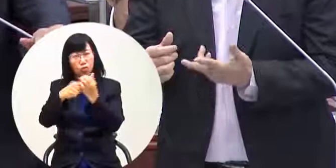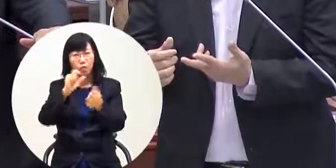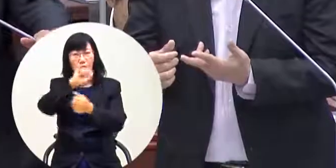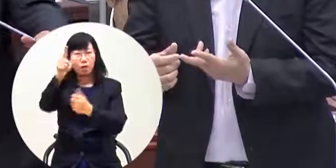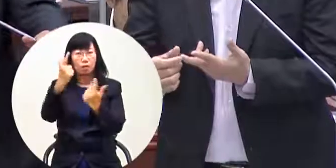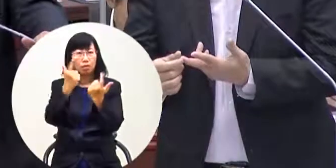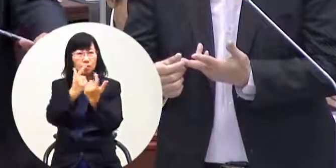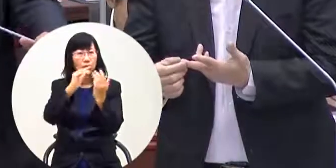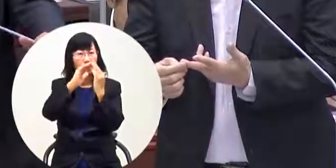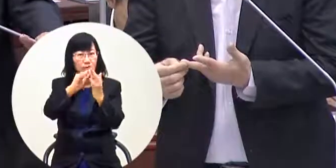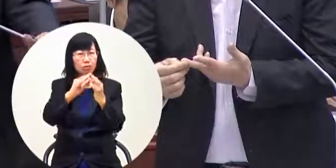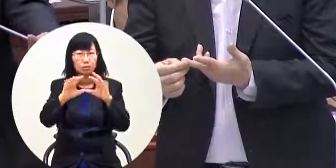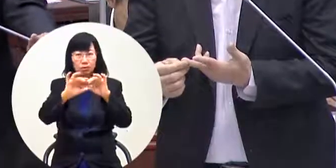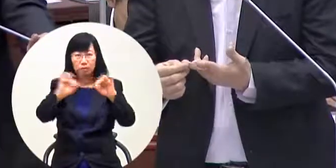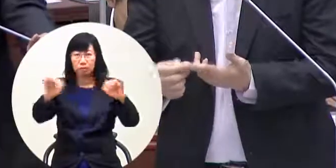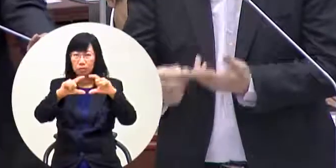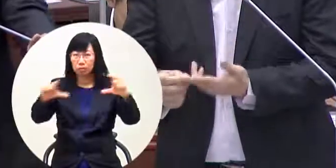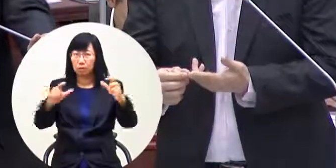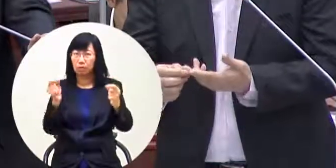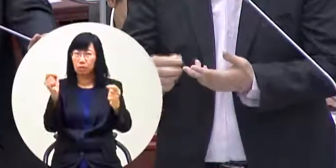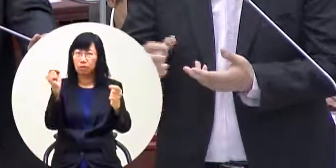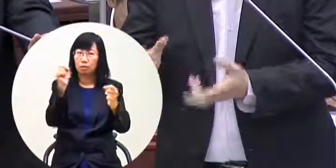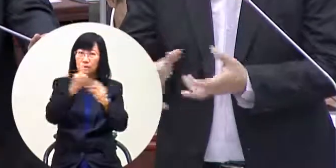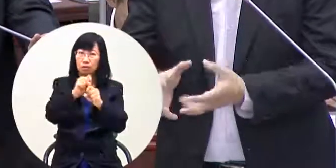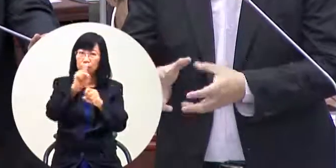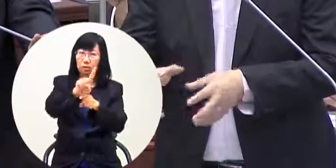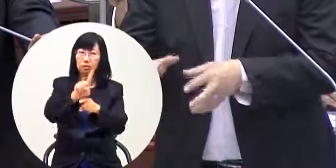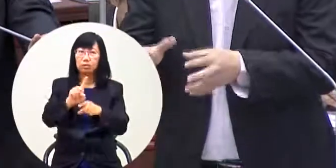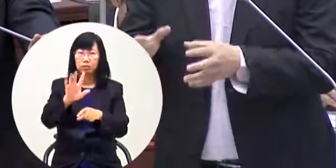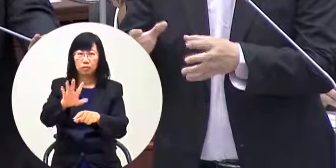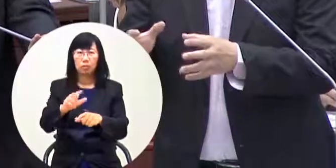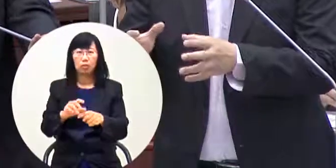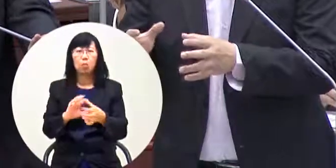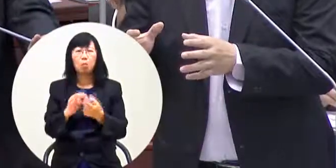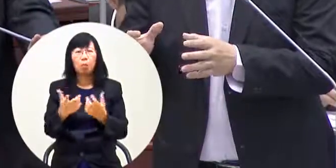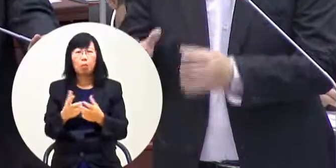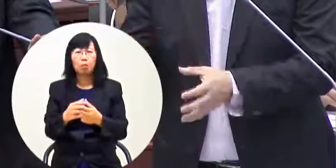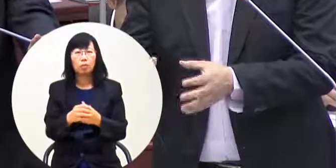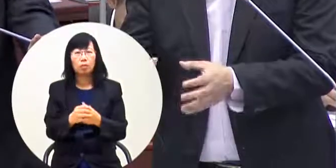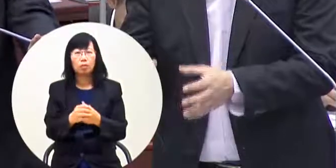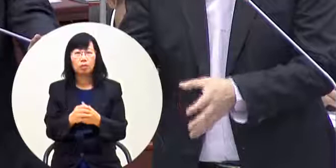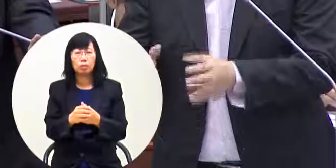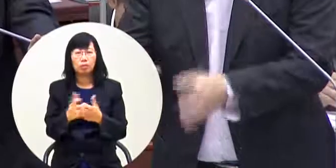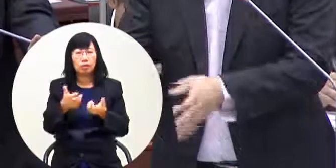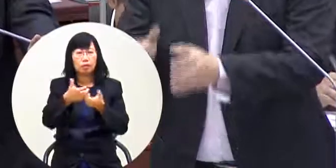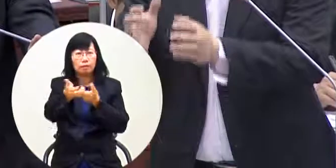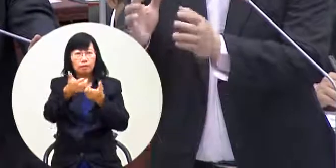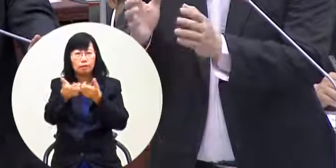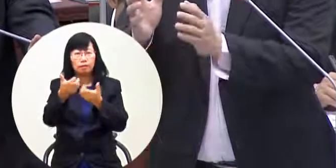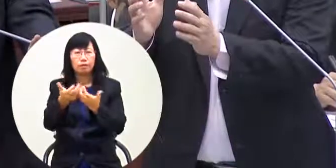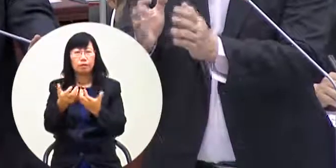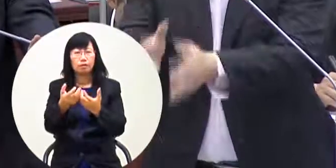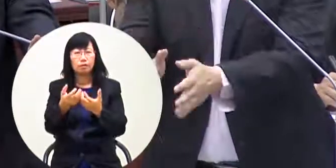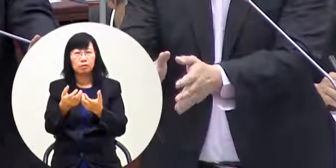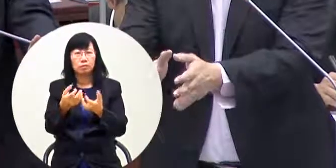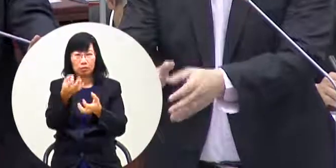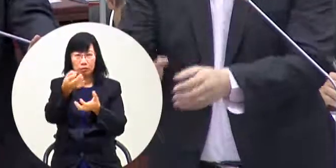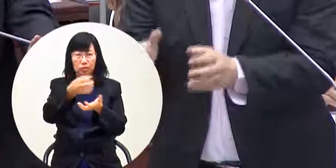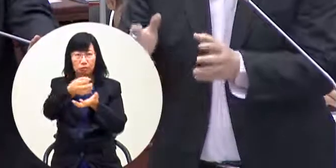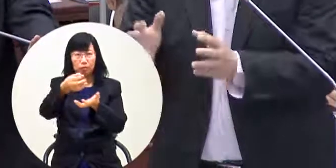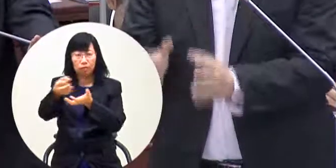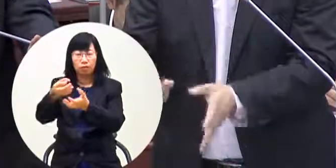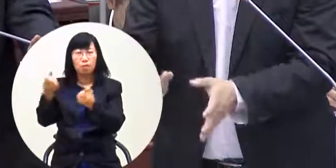们的这一个所谓的分配不公，其实就是在我刚刚讲的，公司设在台